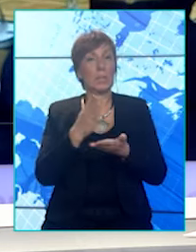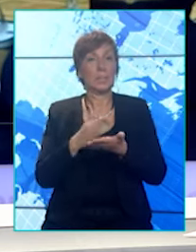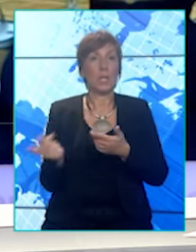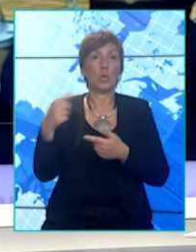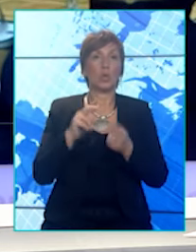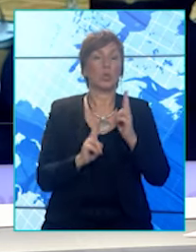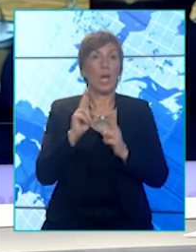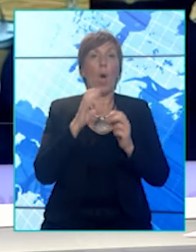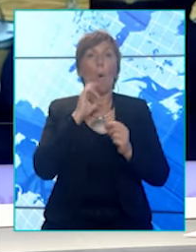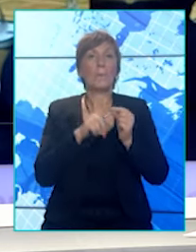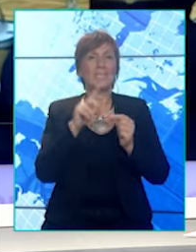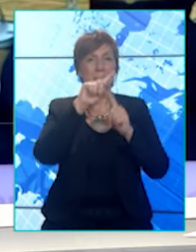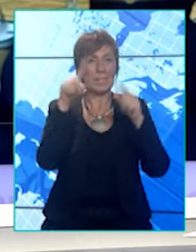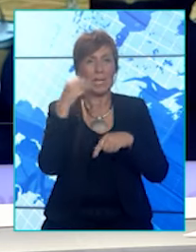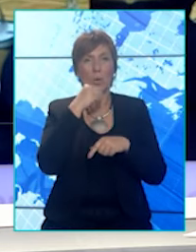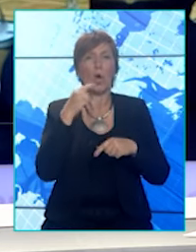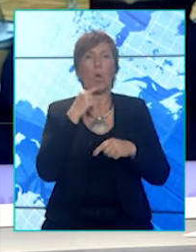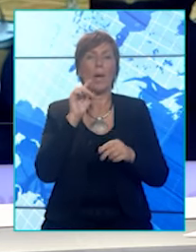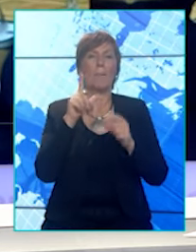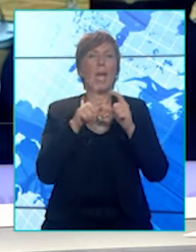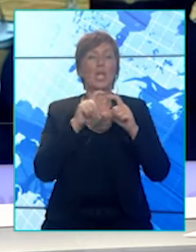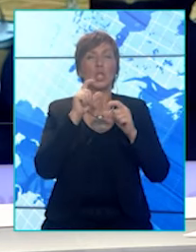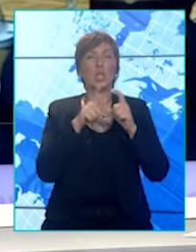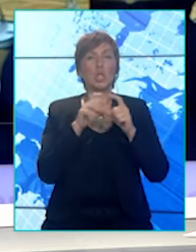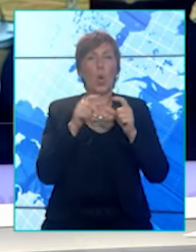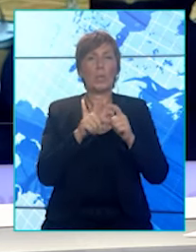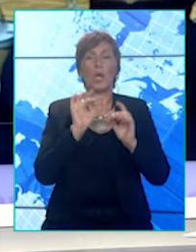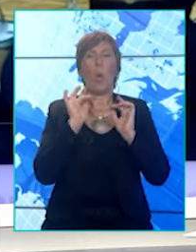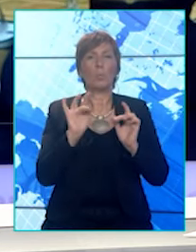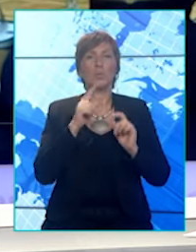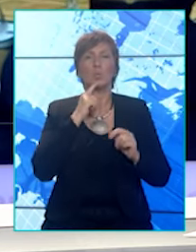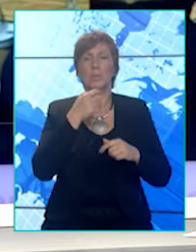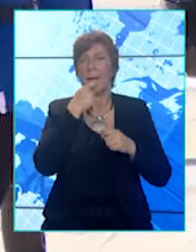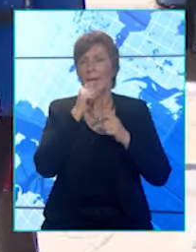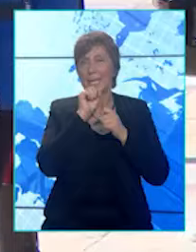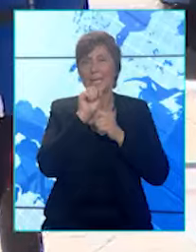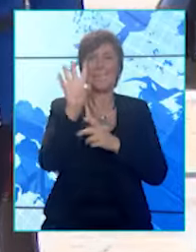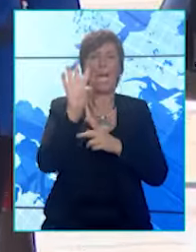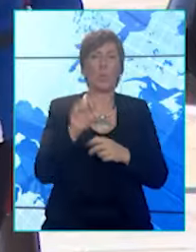i reakcije opozicije iz Republike Srpske, kojima Dodika optužuju za izdaju.